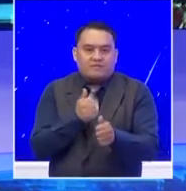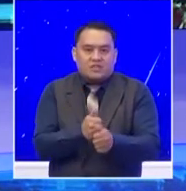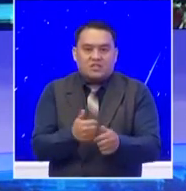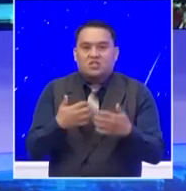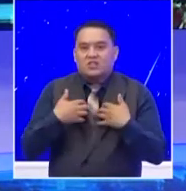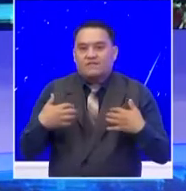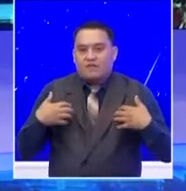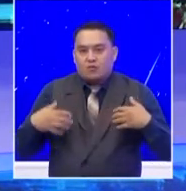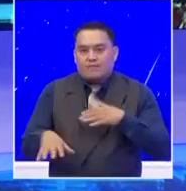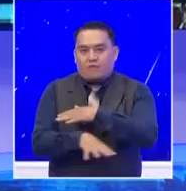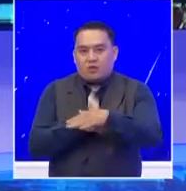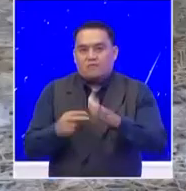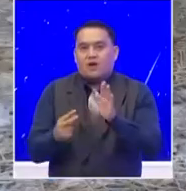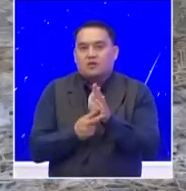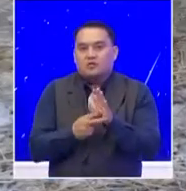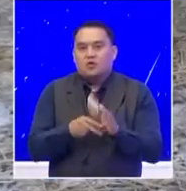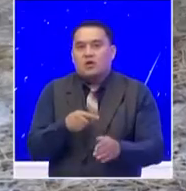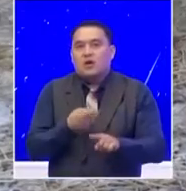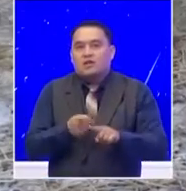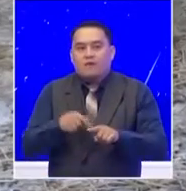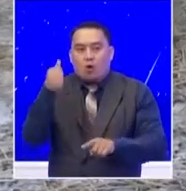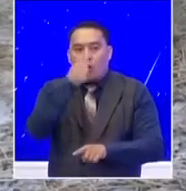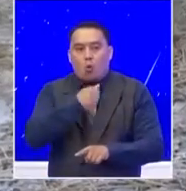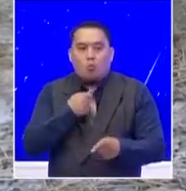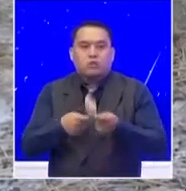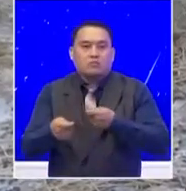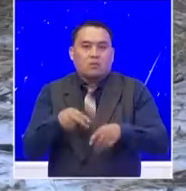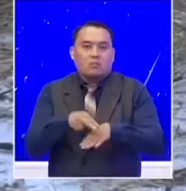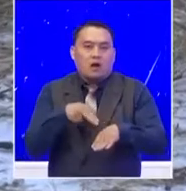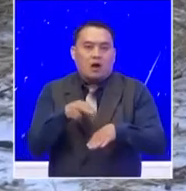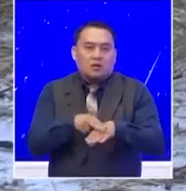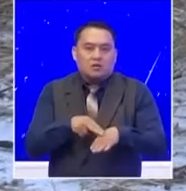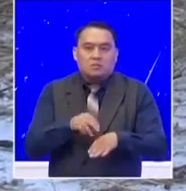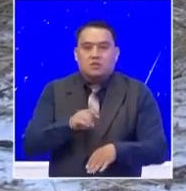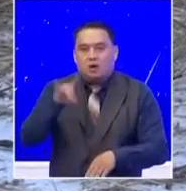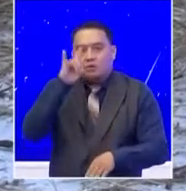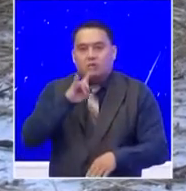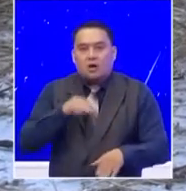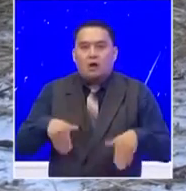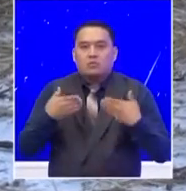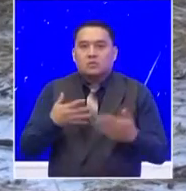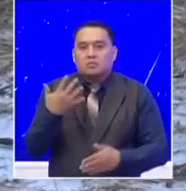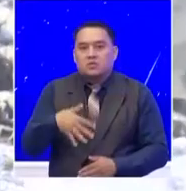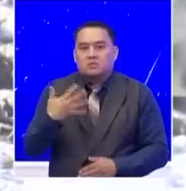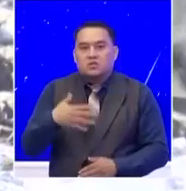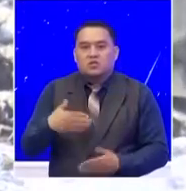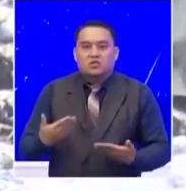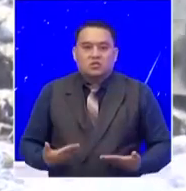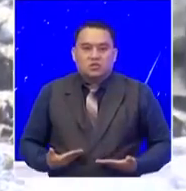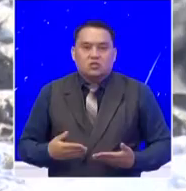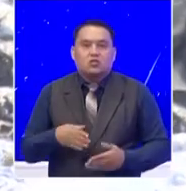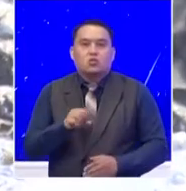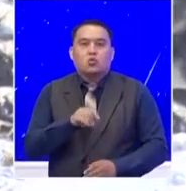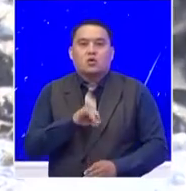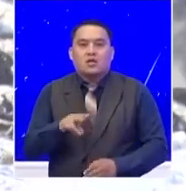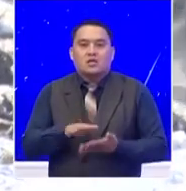на след скотокрадов. 8 июня текущего года в управление полиции Бешказавского района обратился 55-летний житель села Тургень